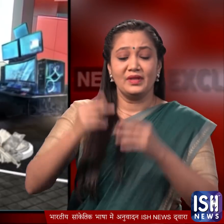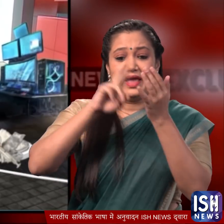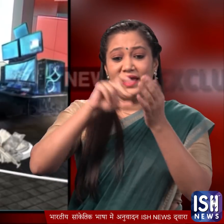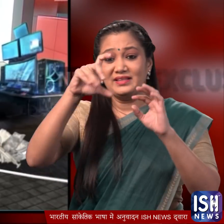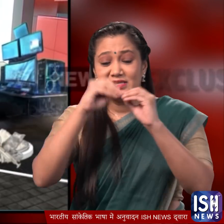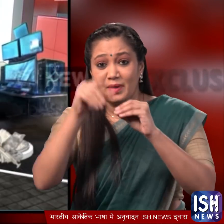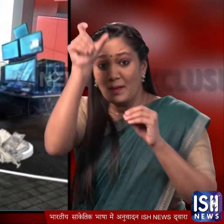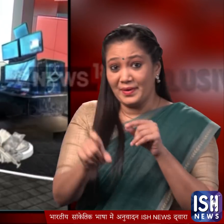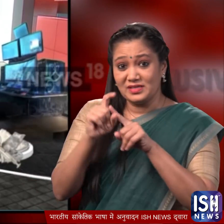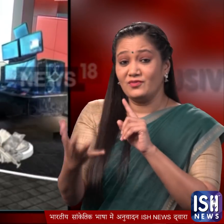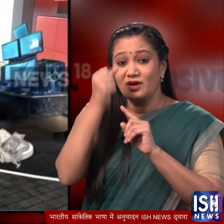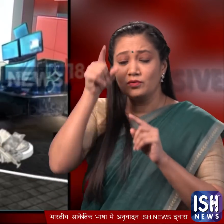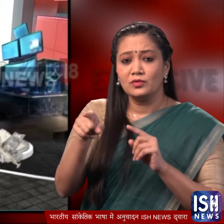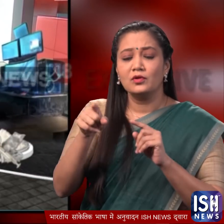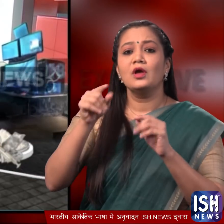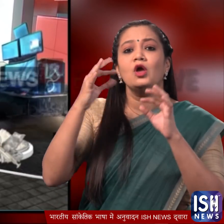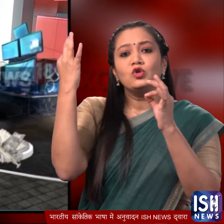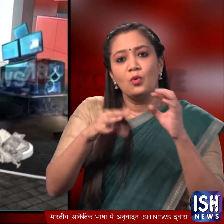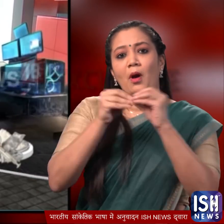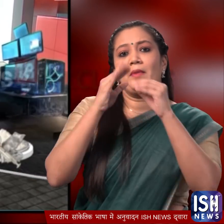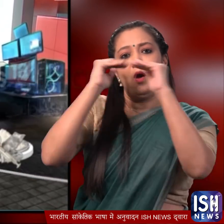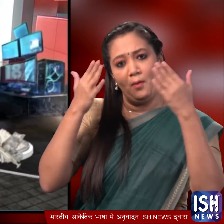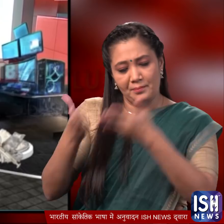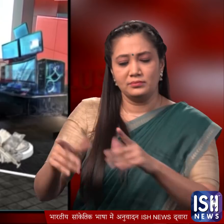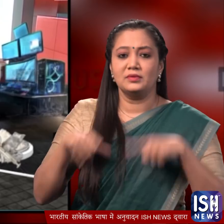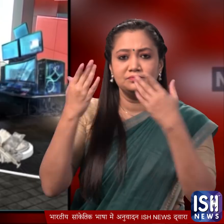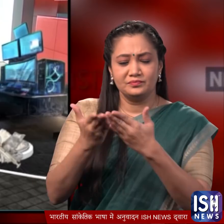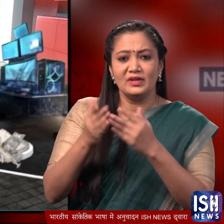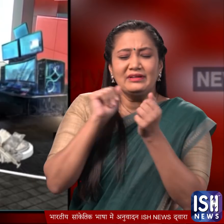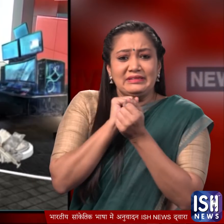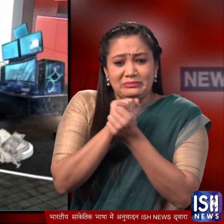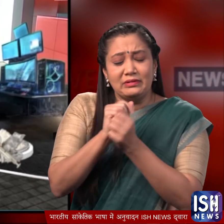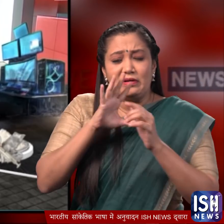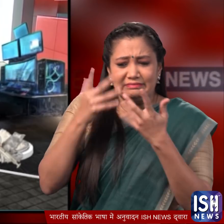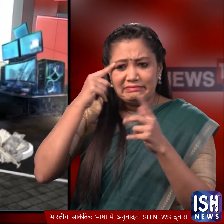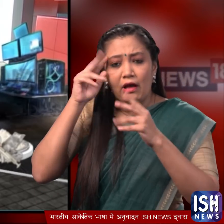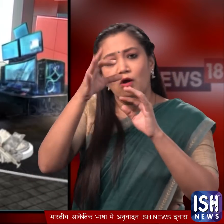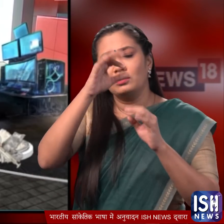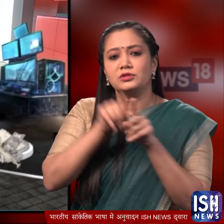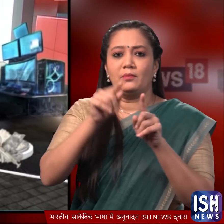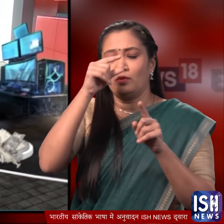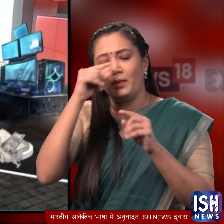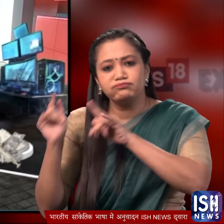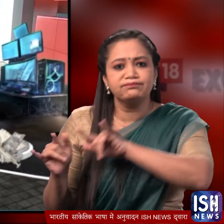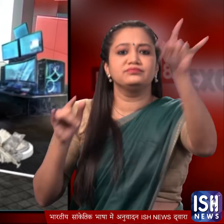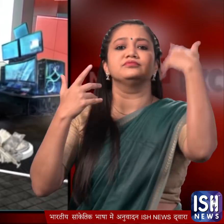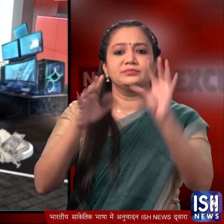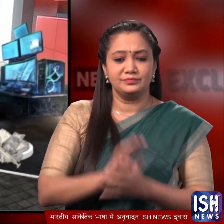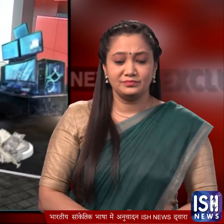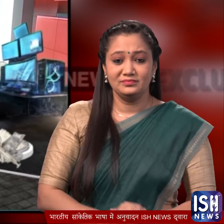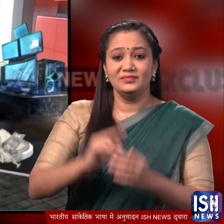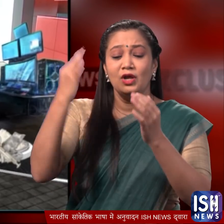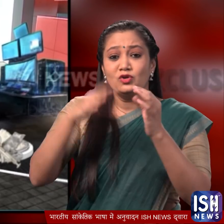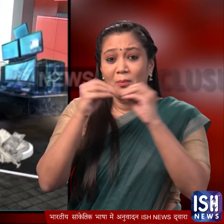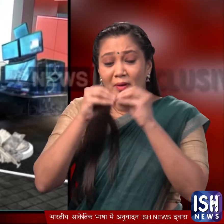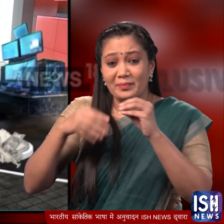में एनसीबी को जिस शख्स के बारे में पता चला वो नवी मुंबई का रहने वाला है और गिरफ्तारी के डर से वो दुबई में छिपकर बैठा। बताया गया कि नवी मुंबई